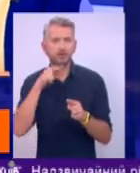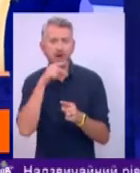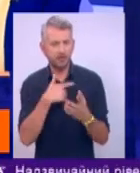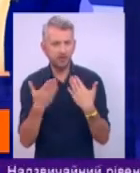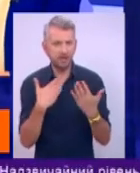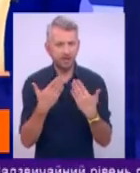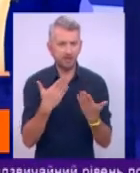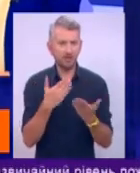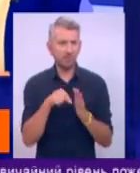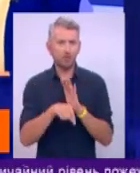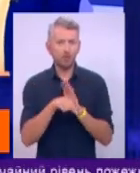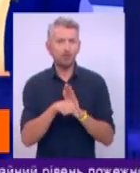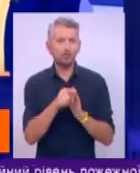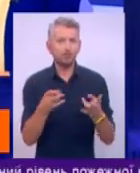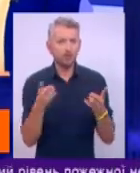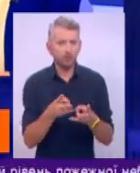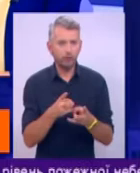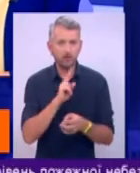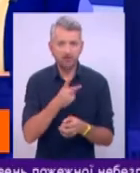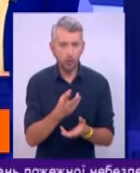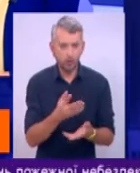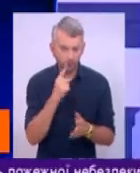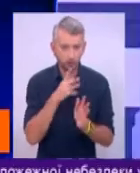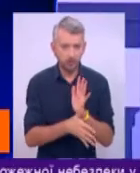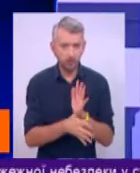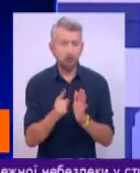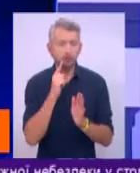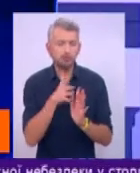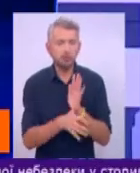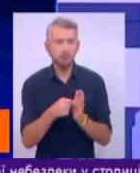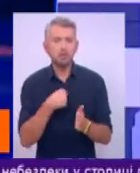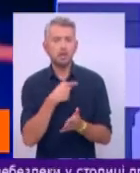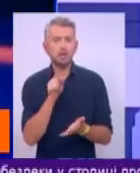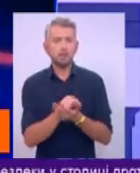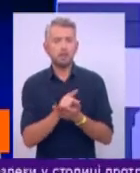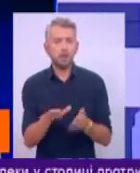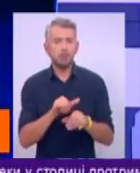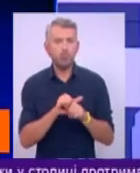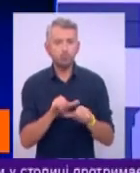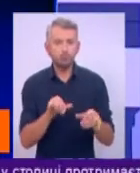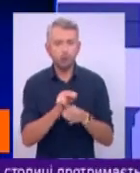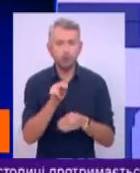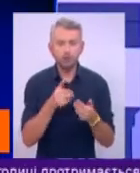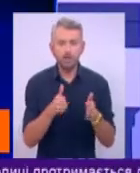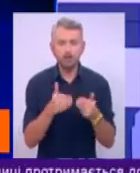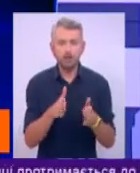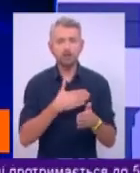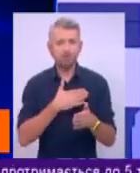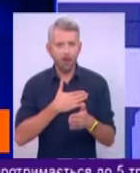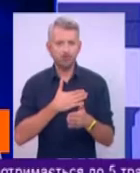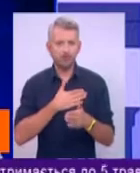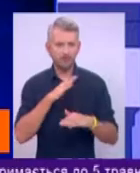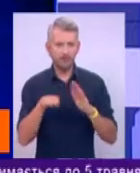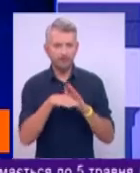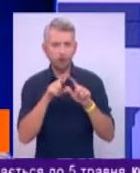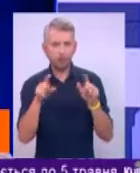суті, їй потребувалося 2 роки. Да? Тобто, щоб усвідомити, що ми не маємо плодити відомчих наших психологів,